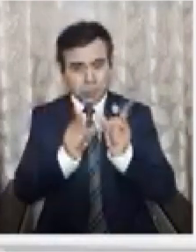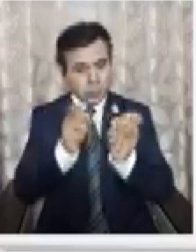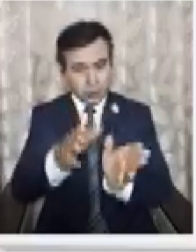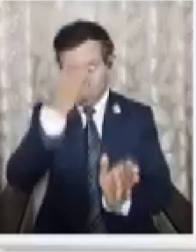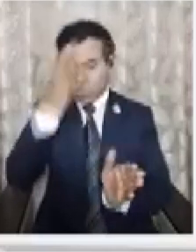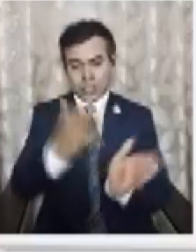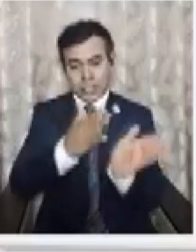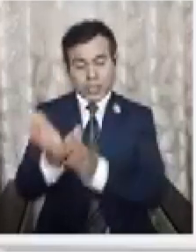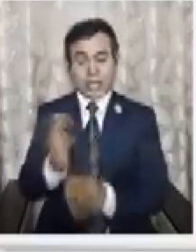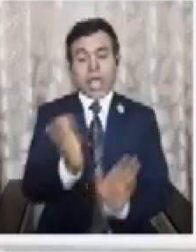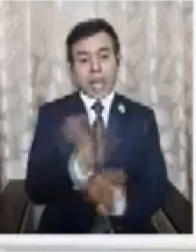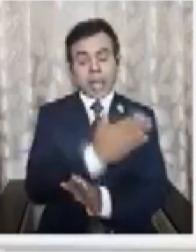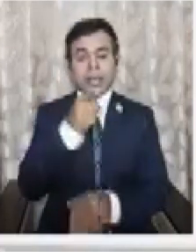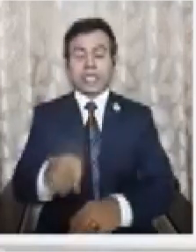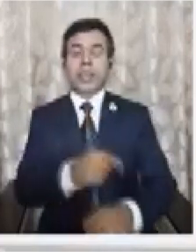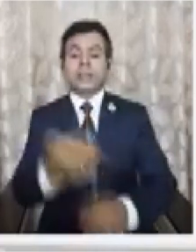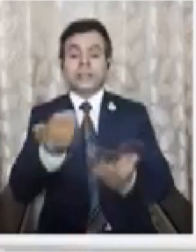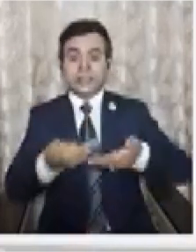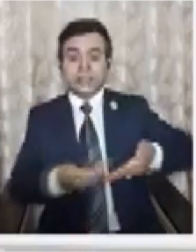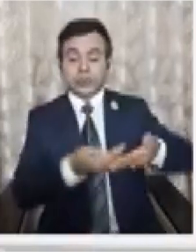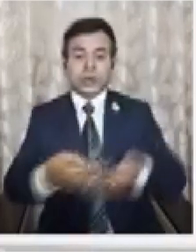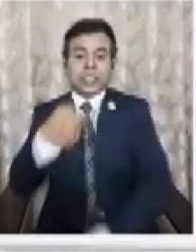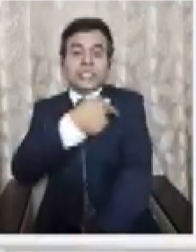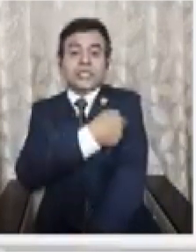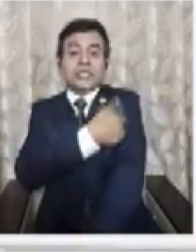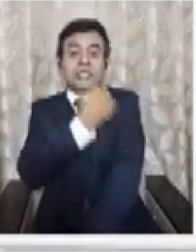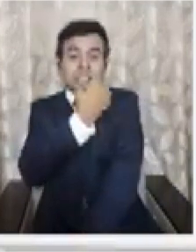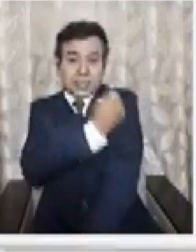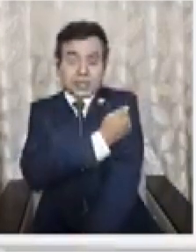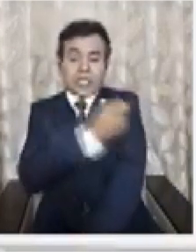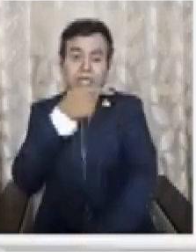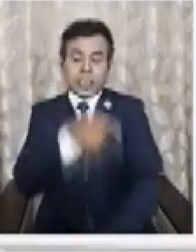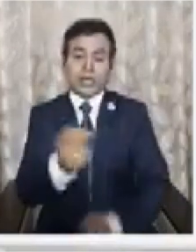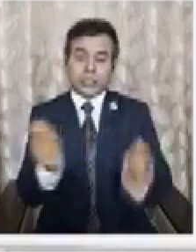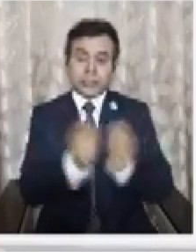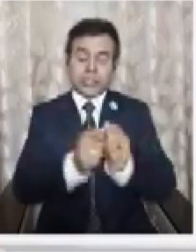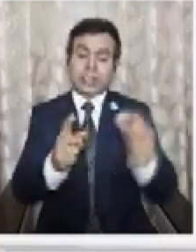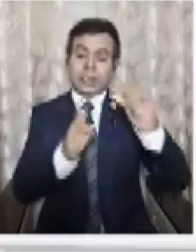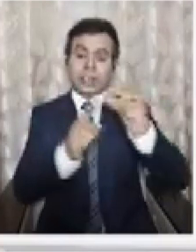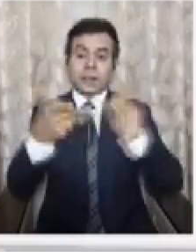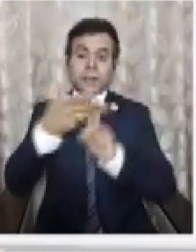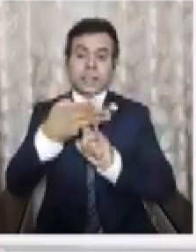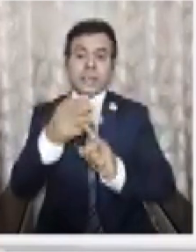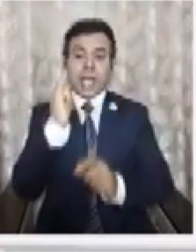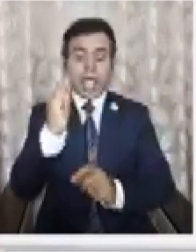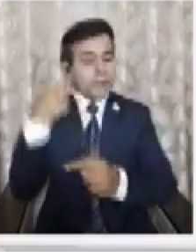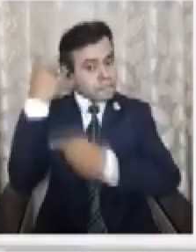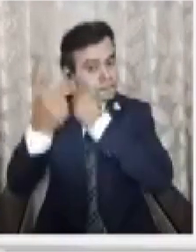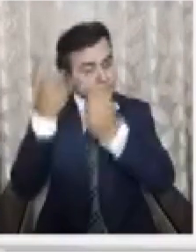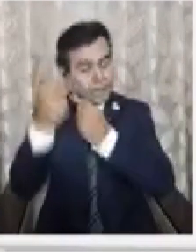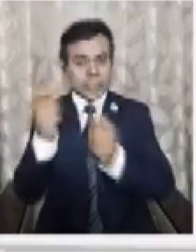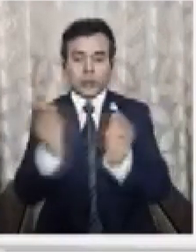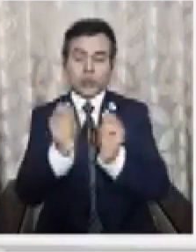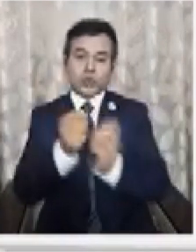প্যান্ডেমিক চলাকালীন সারা দেশে টিকাদান কার্যক্রম সুষ্ঠুভাবে পরিচালনার জন্য সম্প্রসারিত